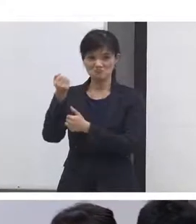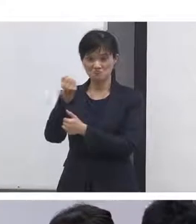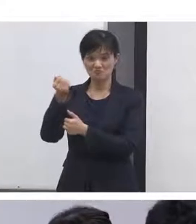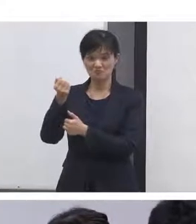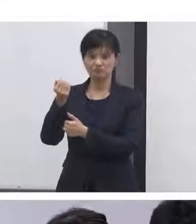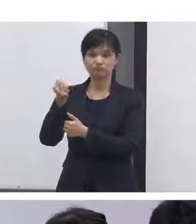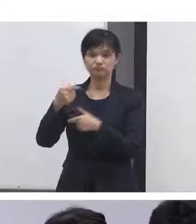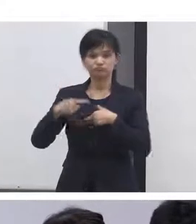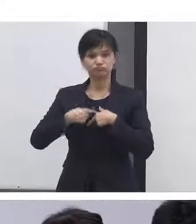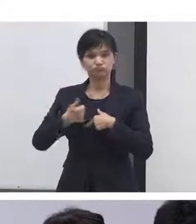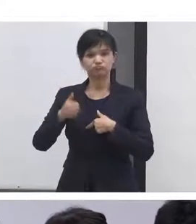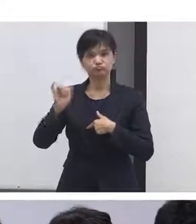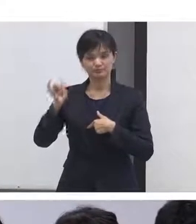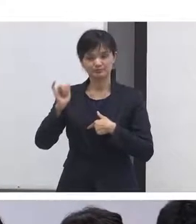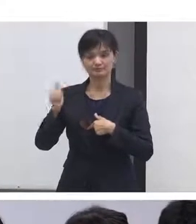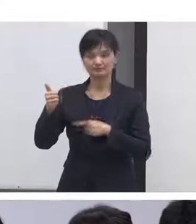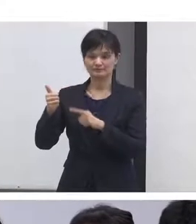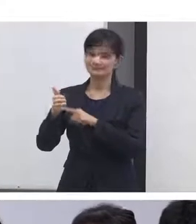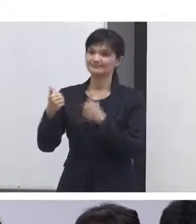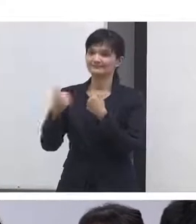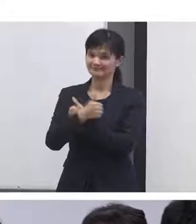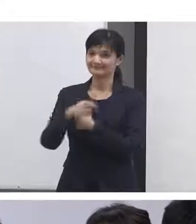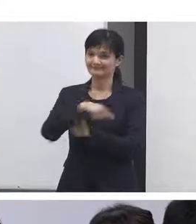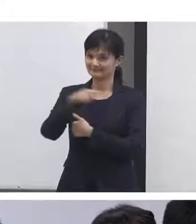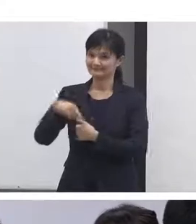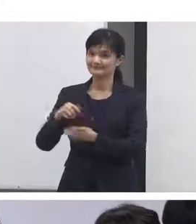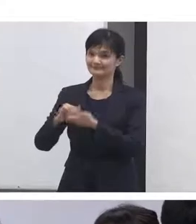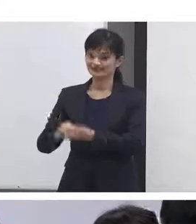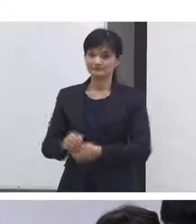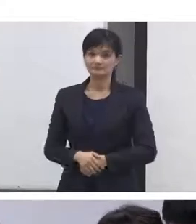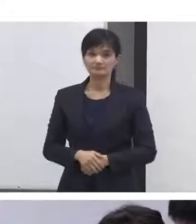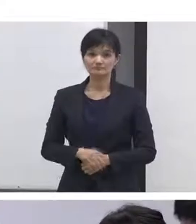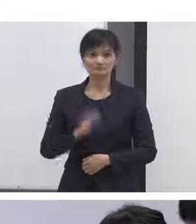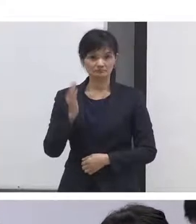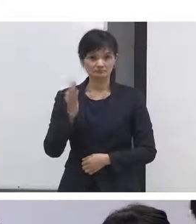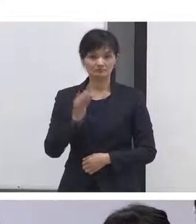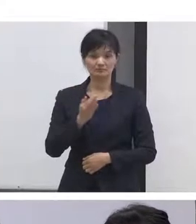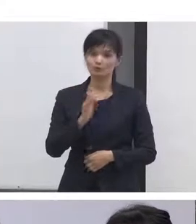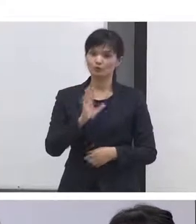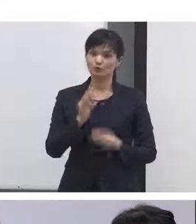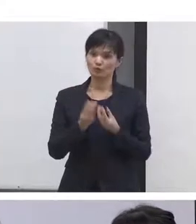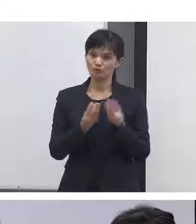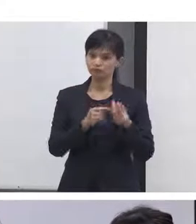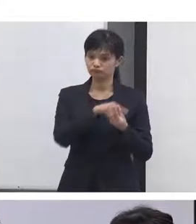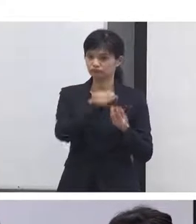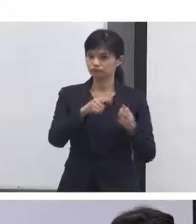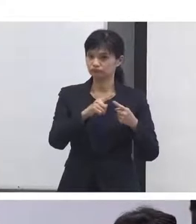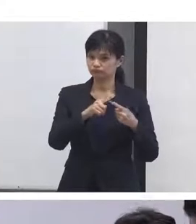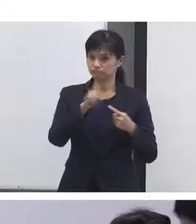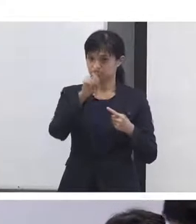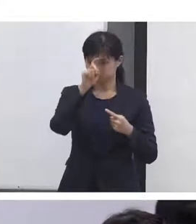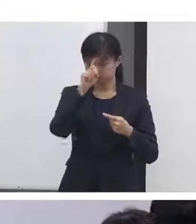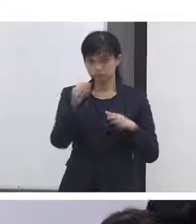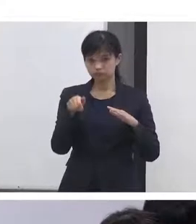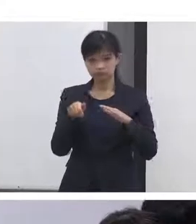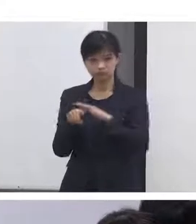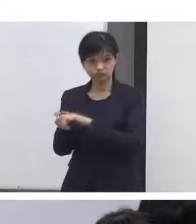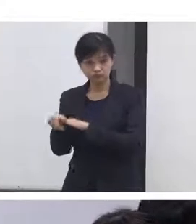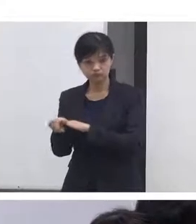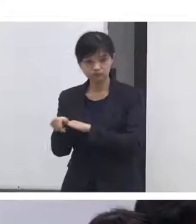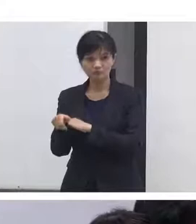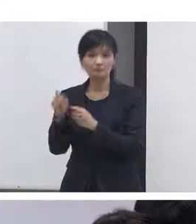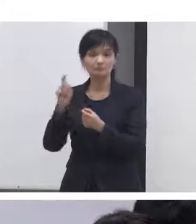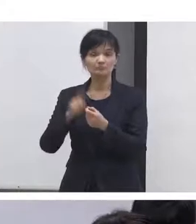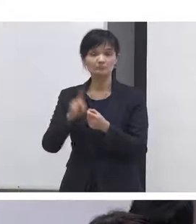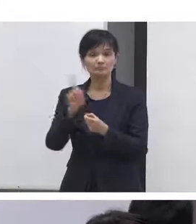来帮大家做决定。那可是也有些人，他们觉得他们加入这些社群的理由是他们想要挑战。传统的这种